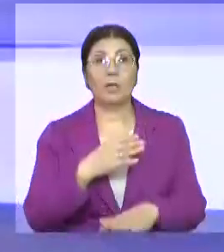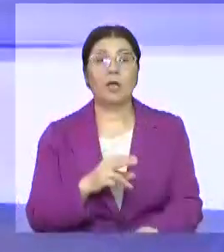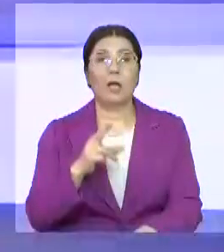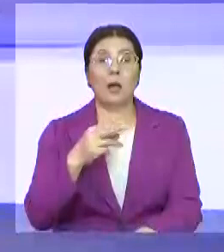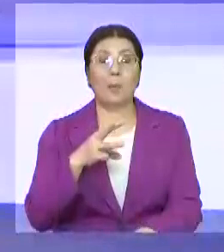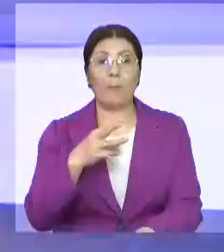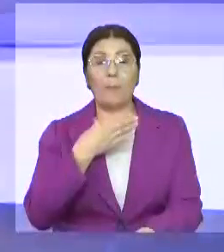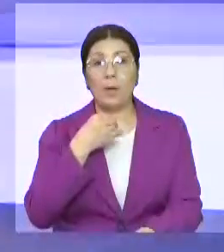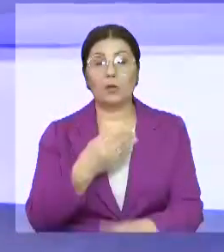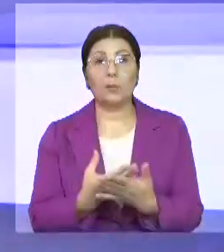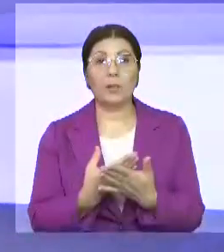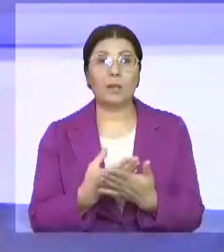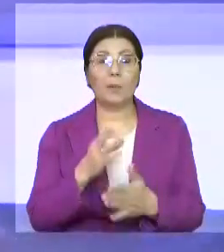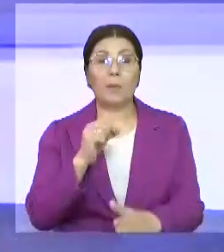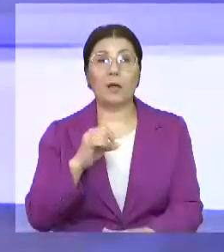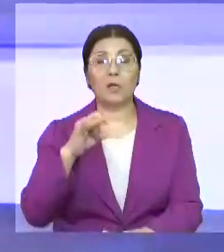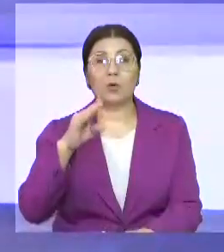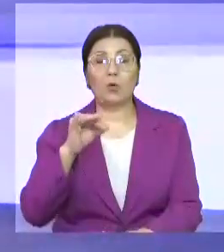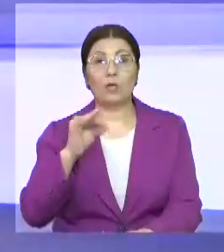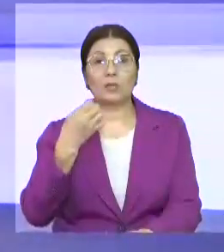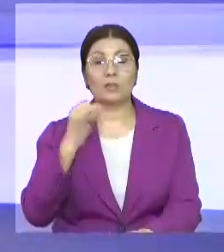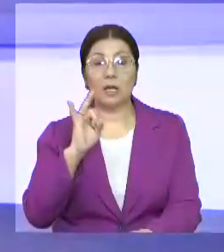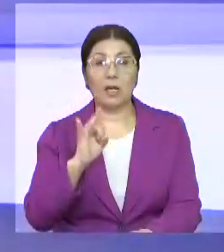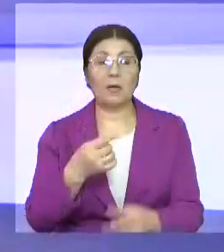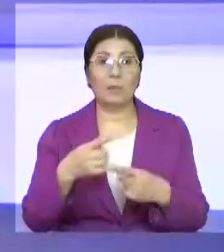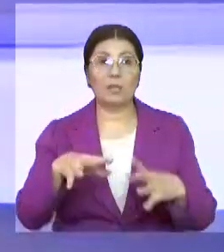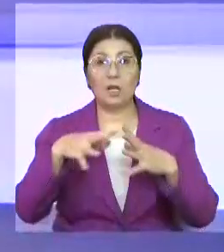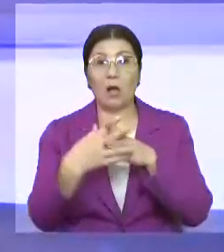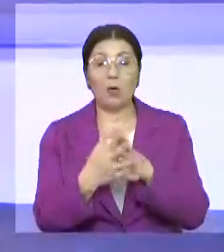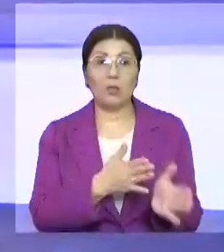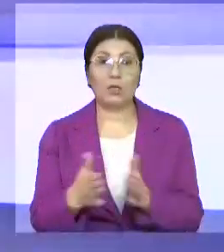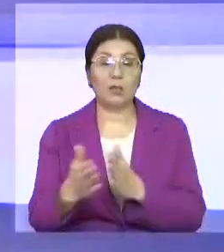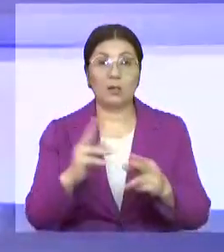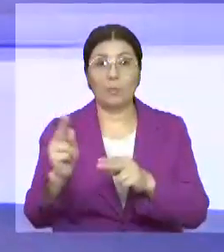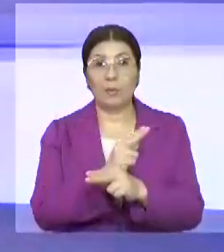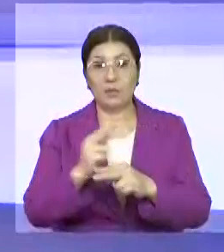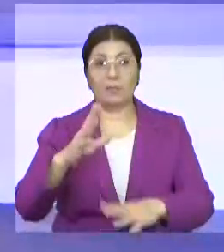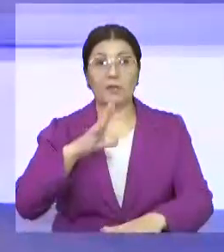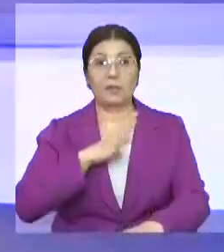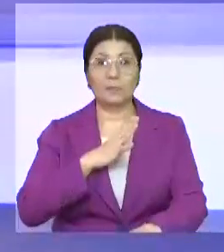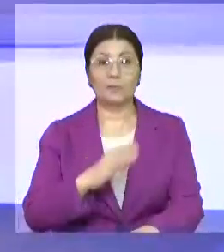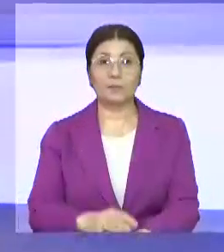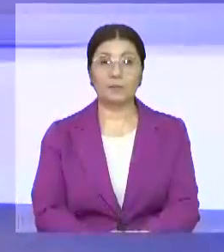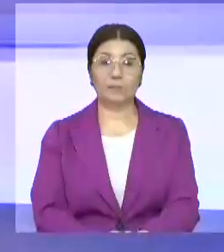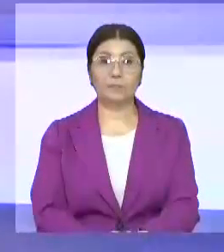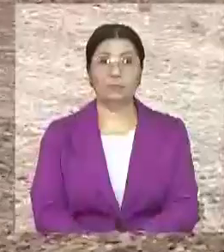және Мәртөк-Дмитриевка Байторыс-Сай тас жолдары орташа жөндеуден өтіп жатыр. Толығырақ ауданға сапармен барған әріптесім